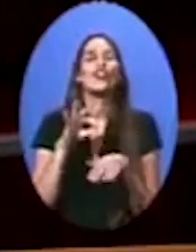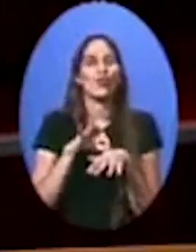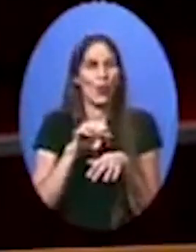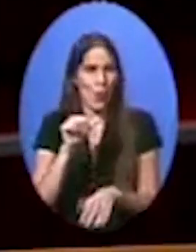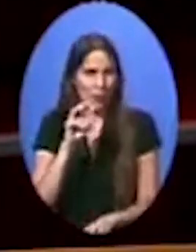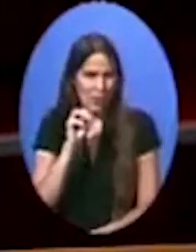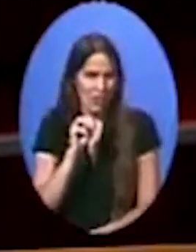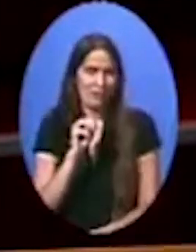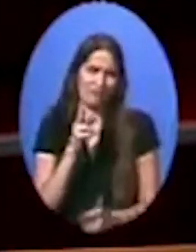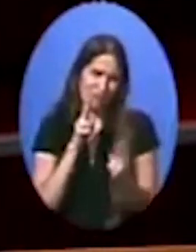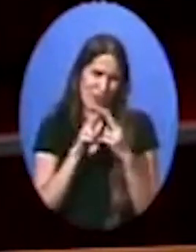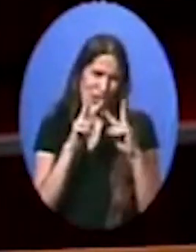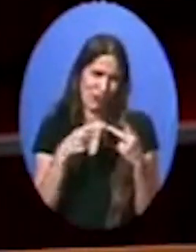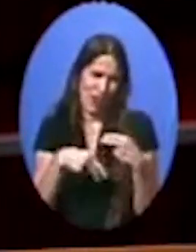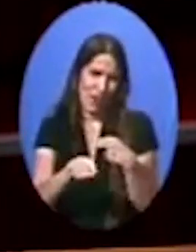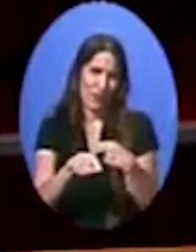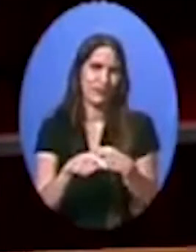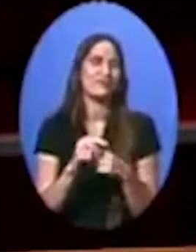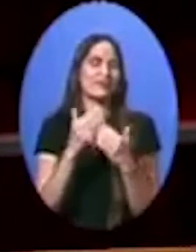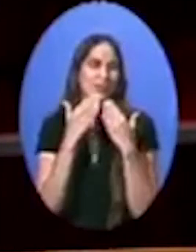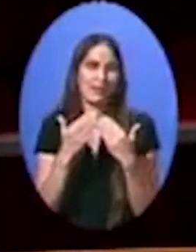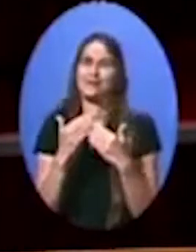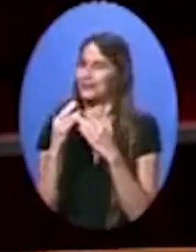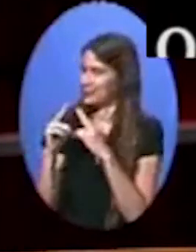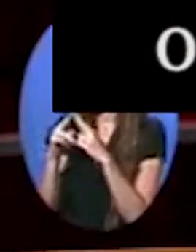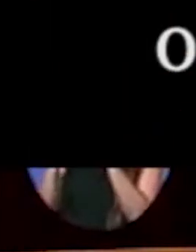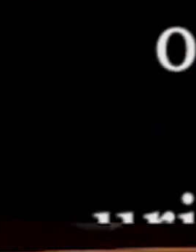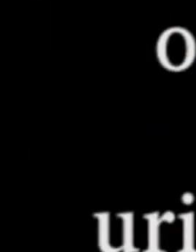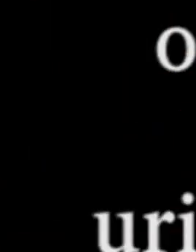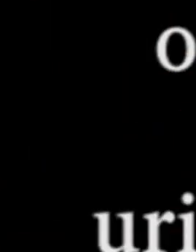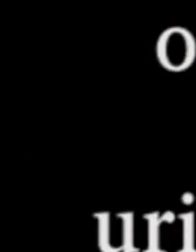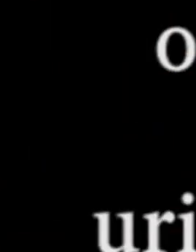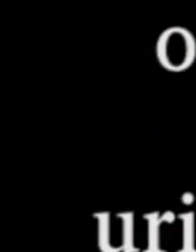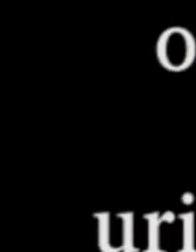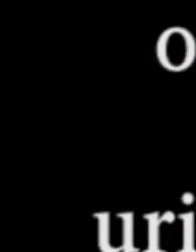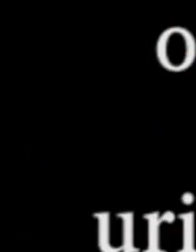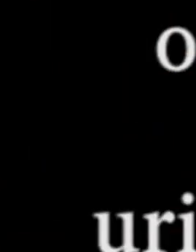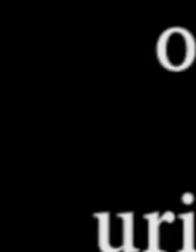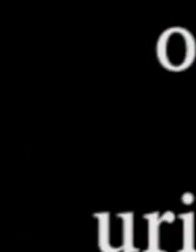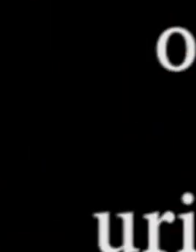מילשטיין. אנחנו הרי ניפגש פה בקרוב. תודה רבה. ניפגש, כן, תודה.